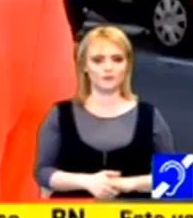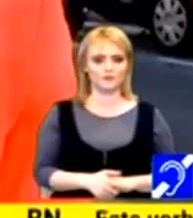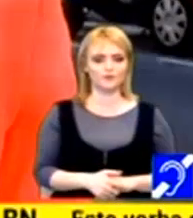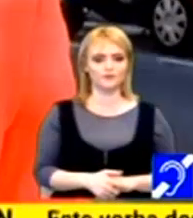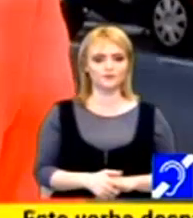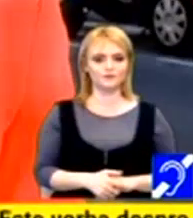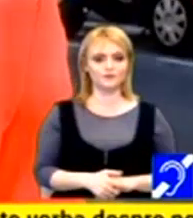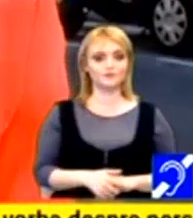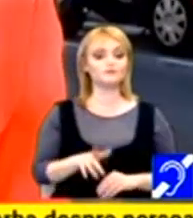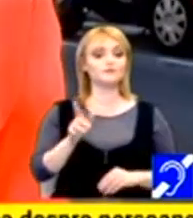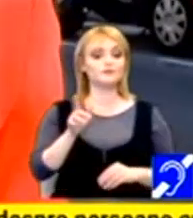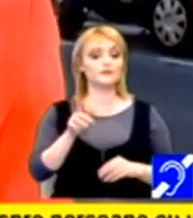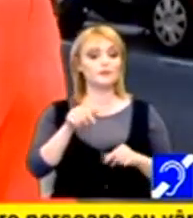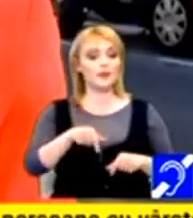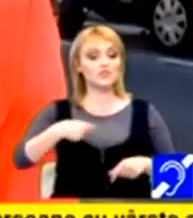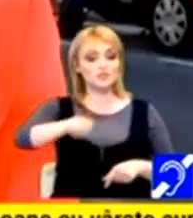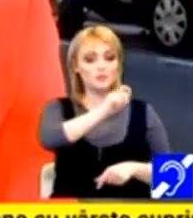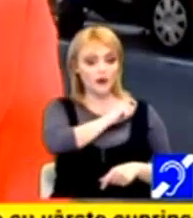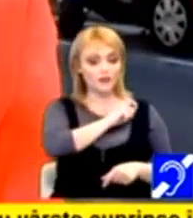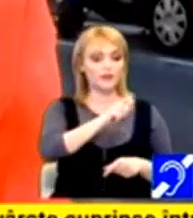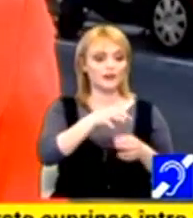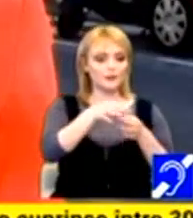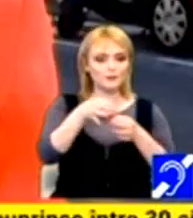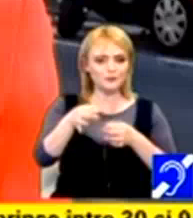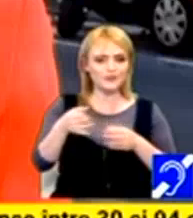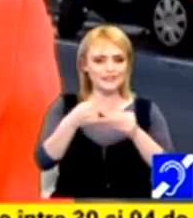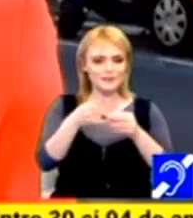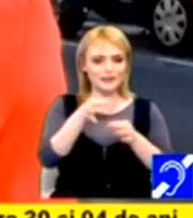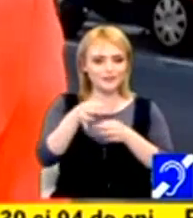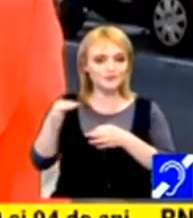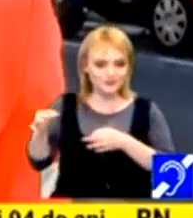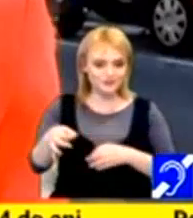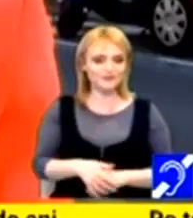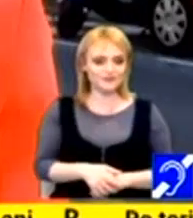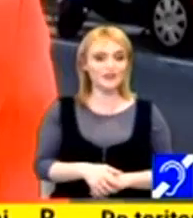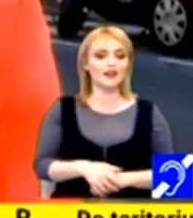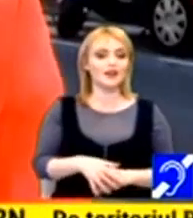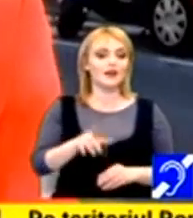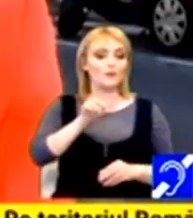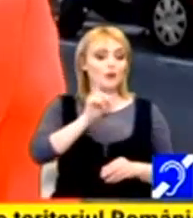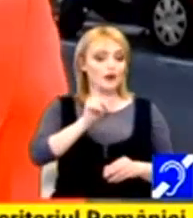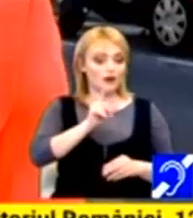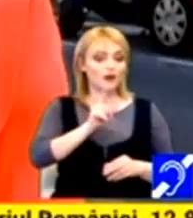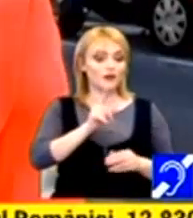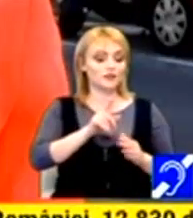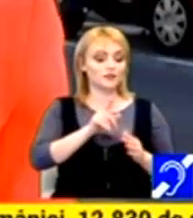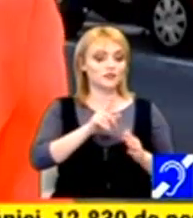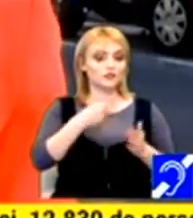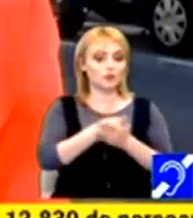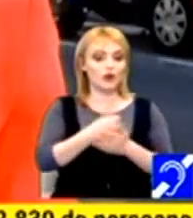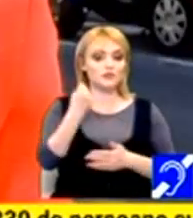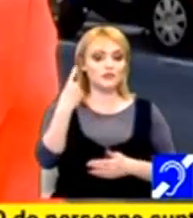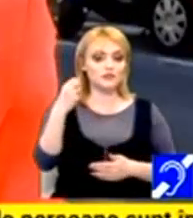din arhipelagurile Canare și Baleare, care intră direct în faza 1, toată Spania se află în acest moment în faza 0, cea de pregătire până pe 11